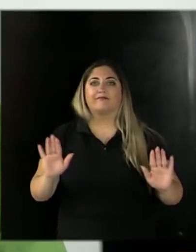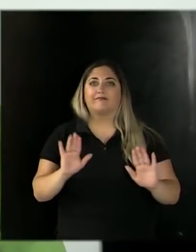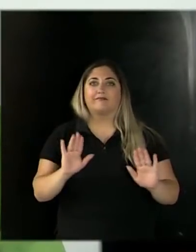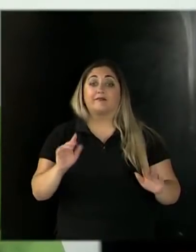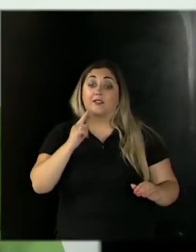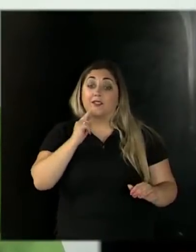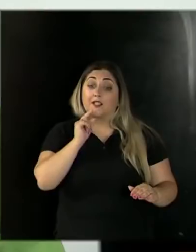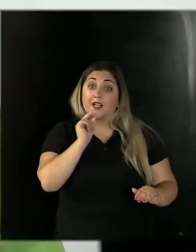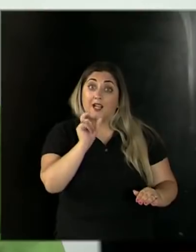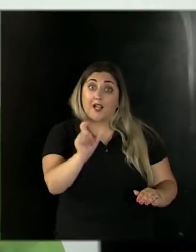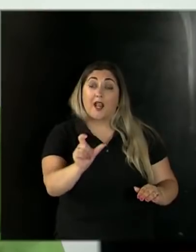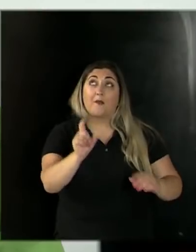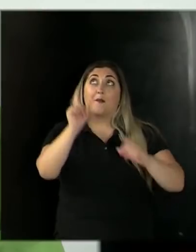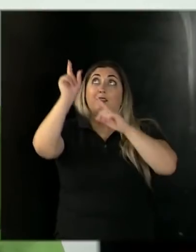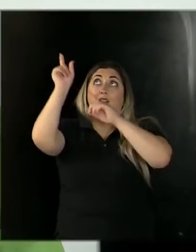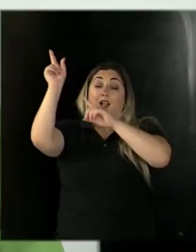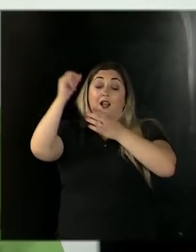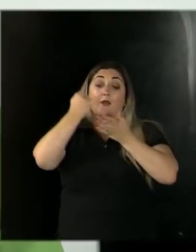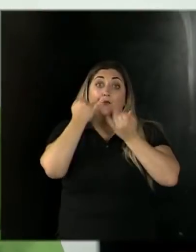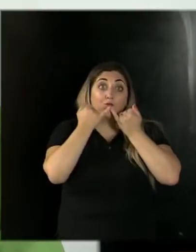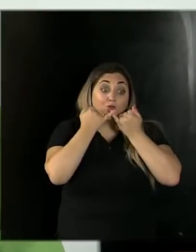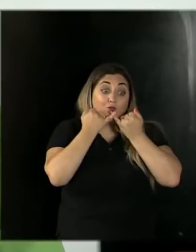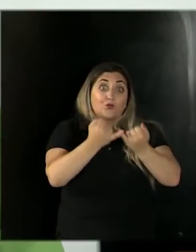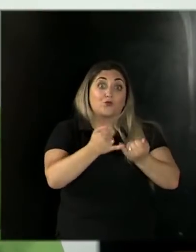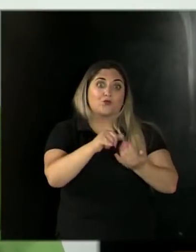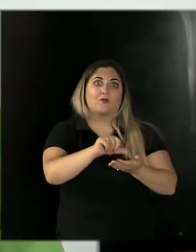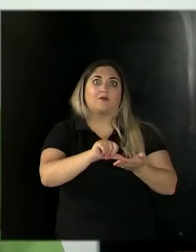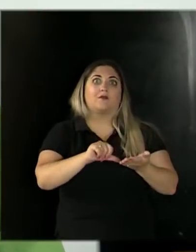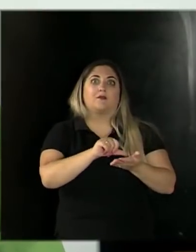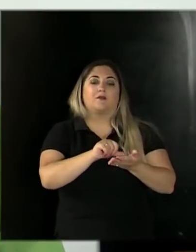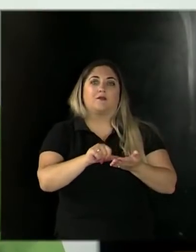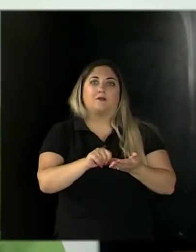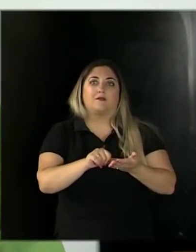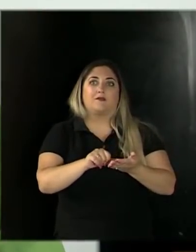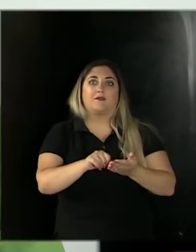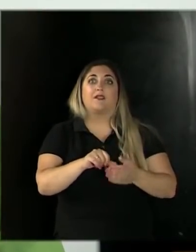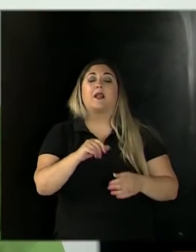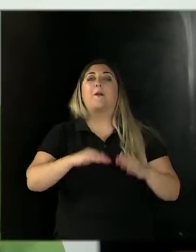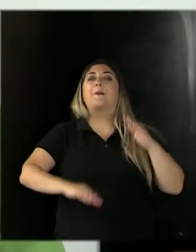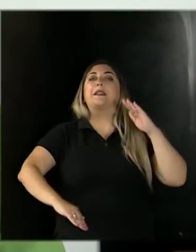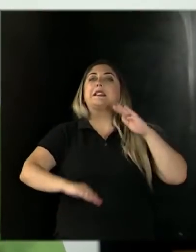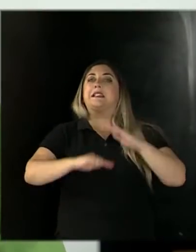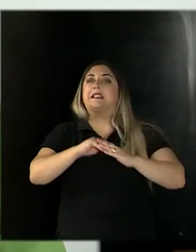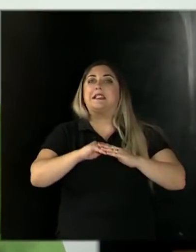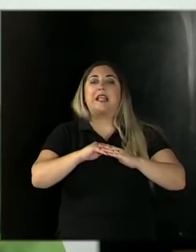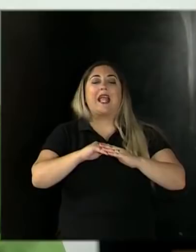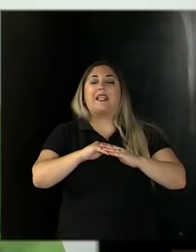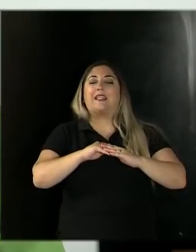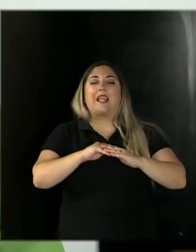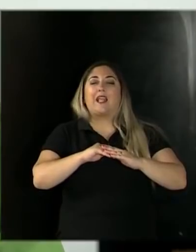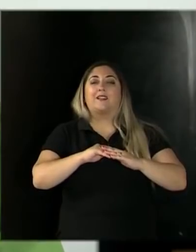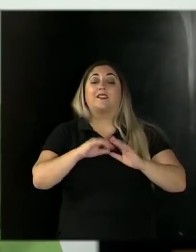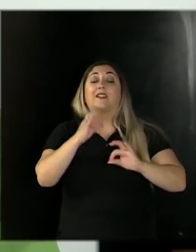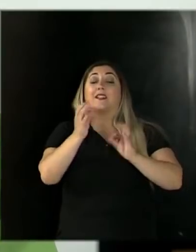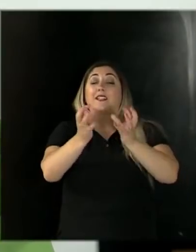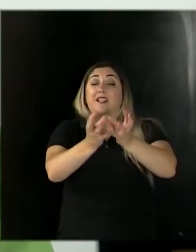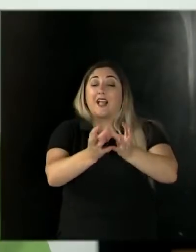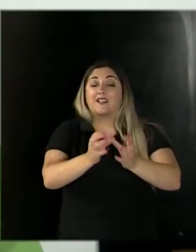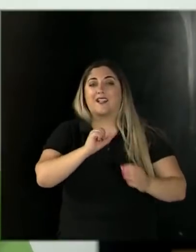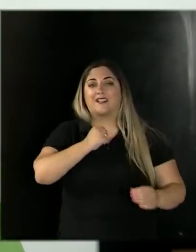lil mulej lil Pawlu. Biżżejjed għalik il-grazzja tiegħi.